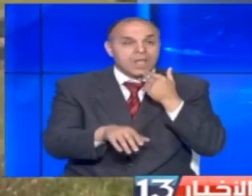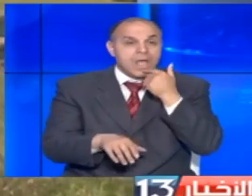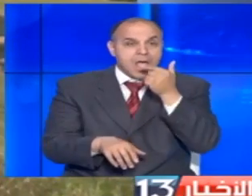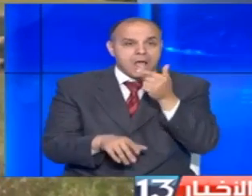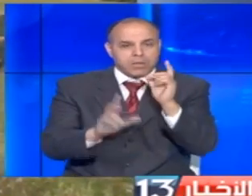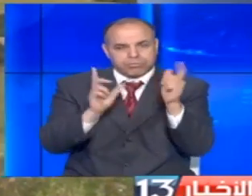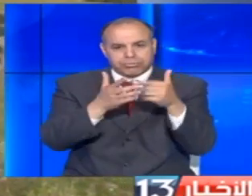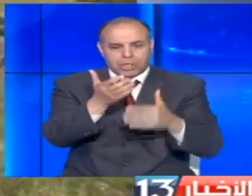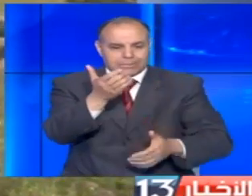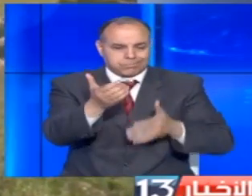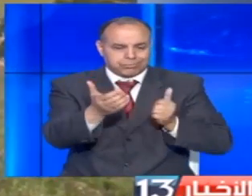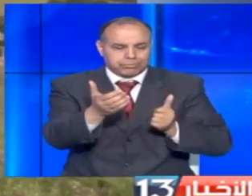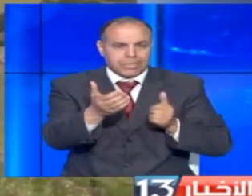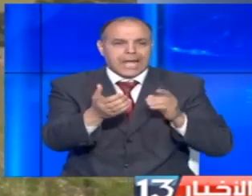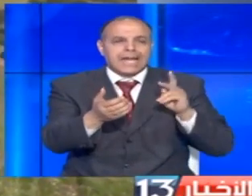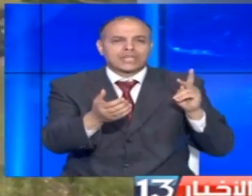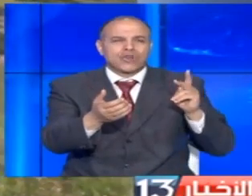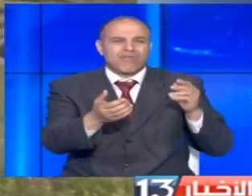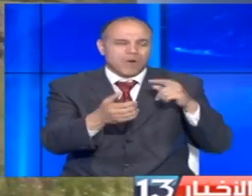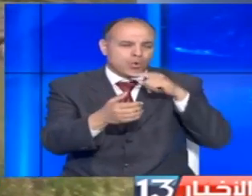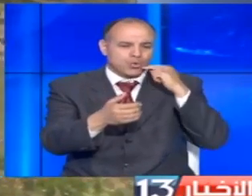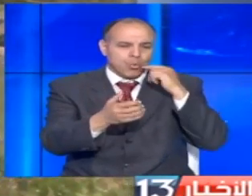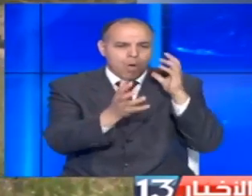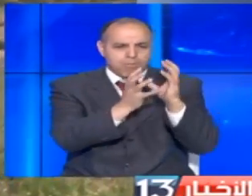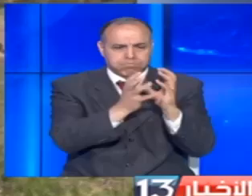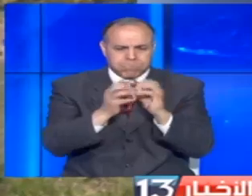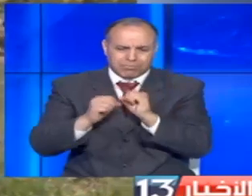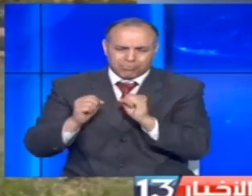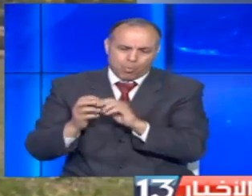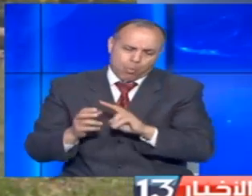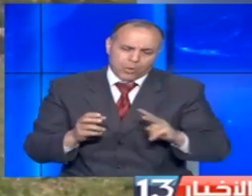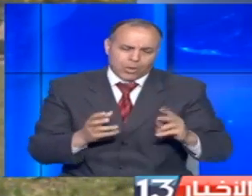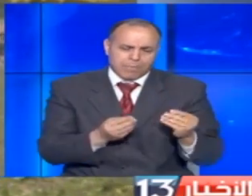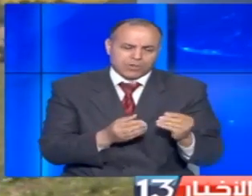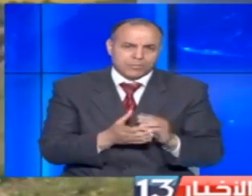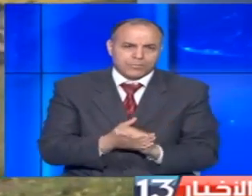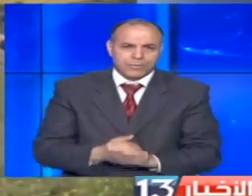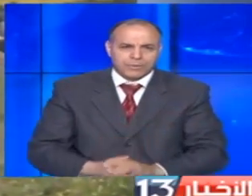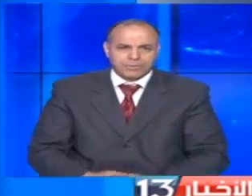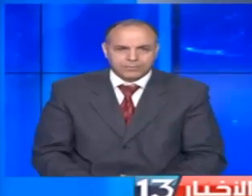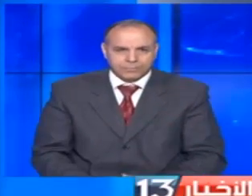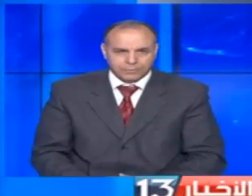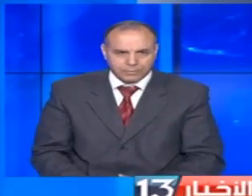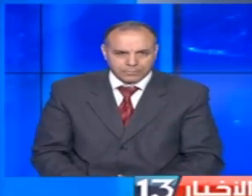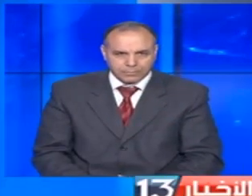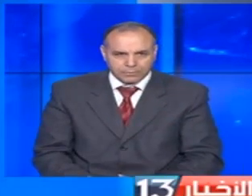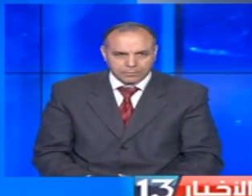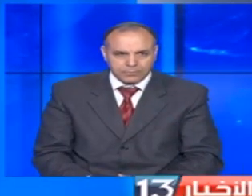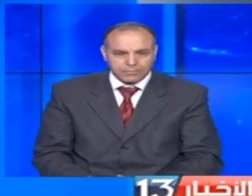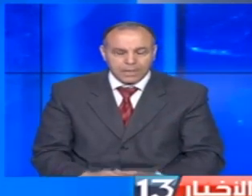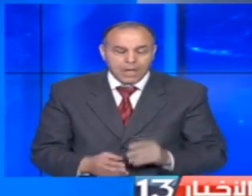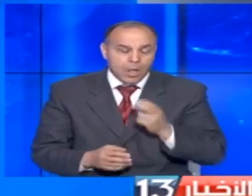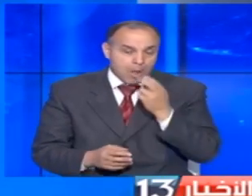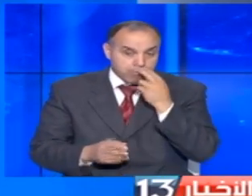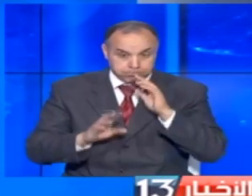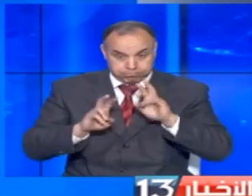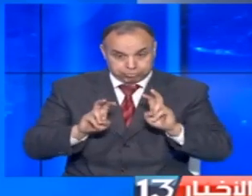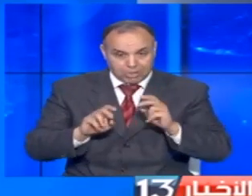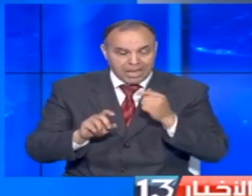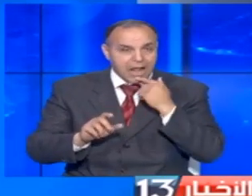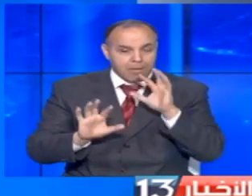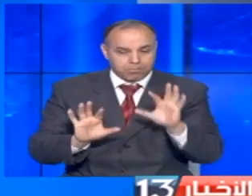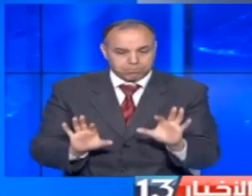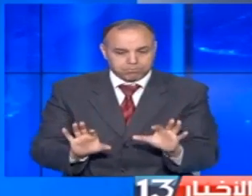وحجز سلاح من نوع كلاشنكوف ومتفجرات واغراض اخرى فشان امني دائما